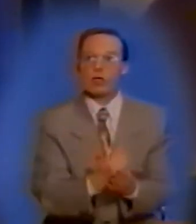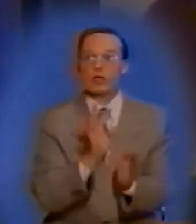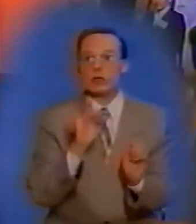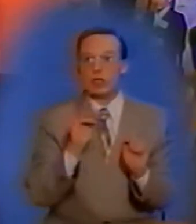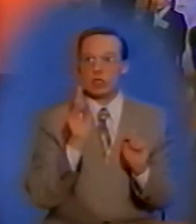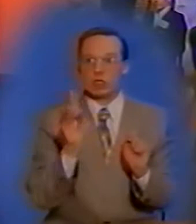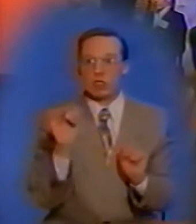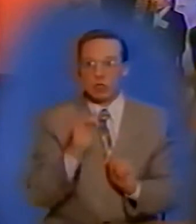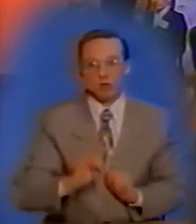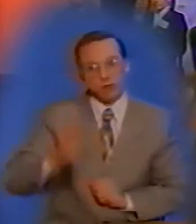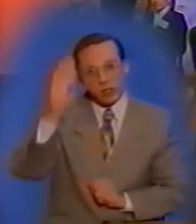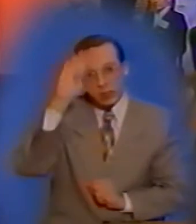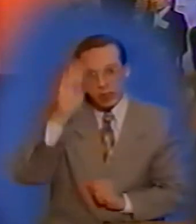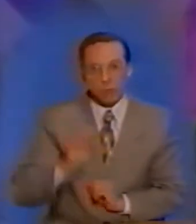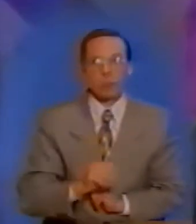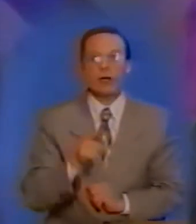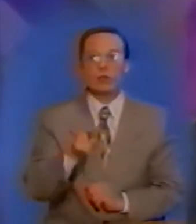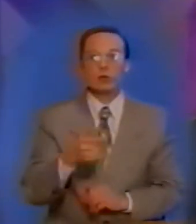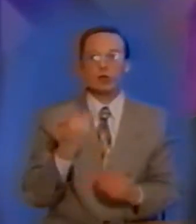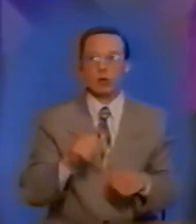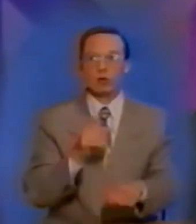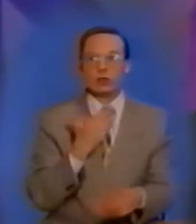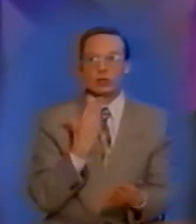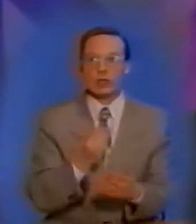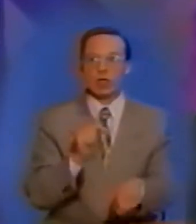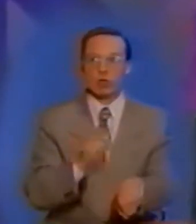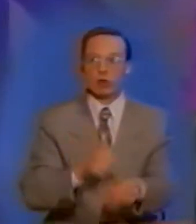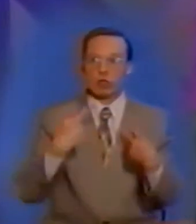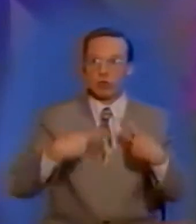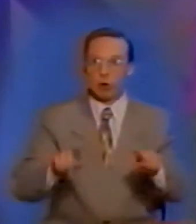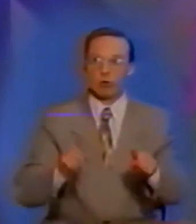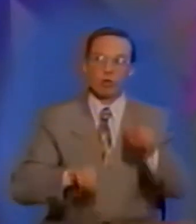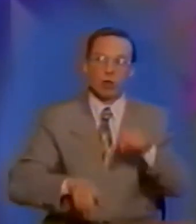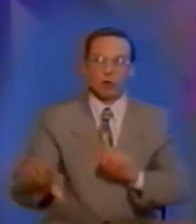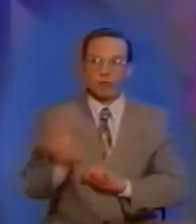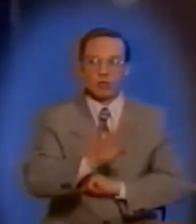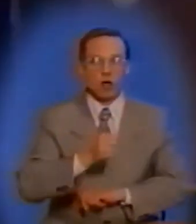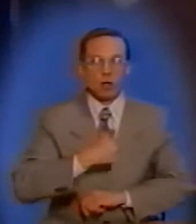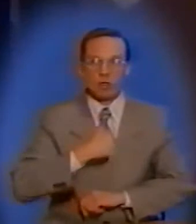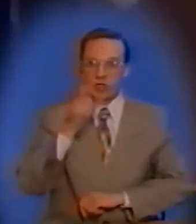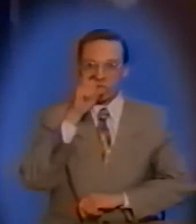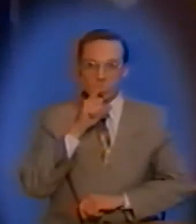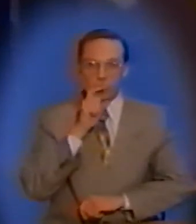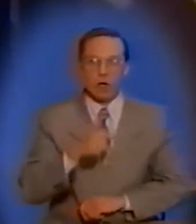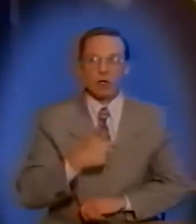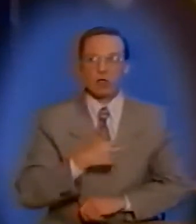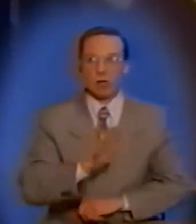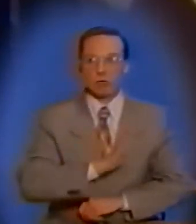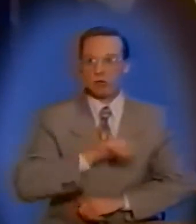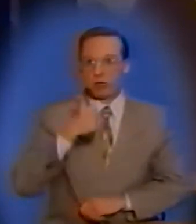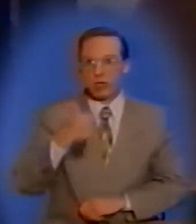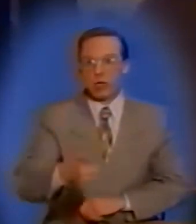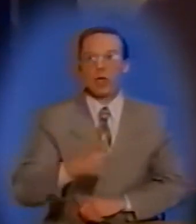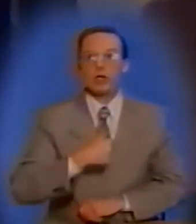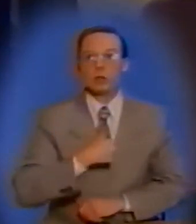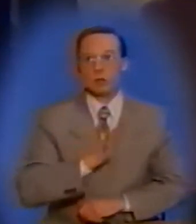vaikiną. Aš taip suprantu, kad tu jau tada jauteisi kitokiu negu visi. Bet aš nesupratau. Ir man buvo labai gerai. Ir man buvo